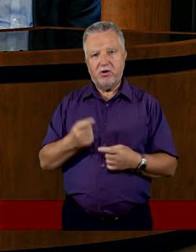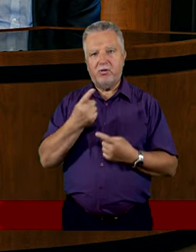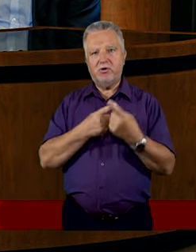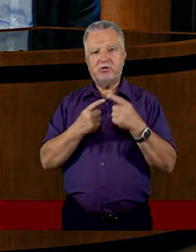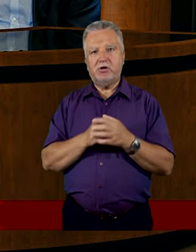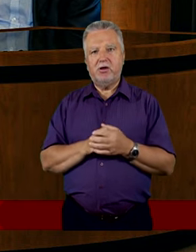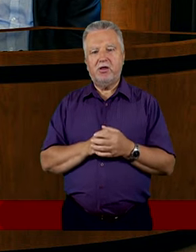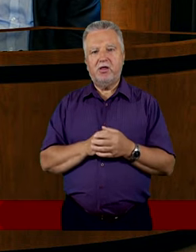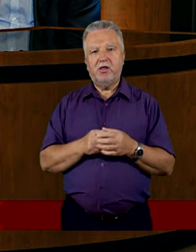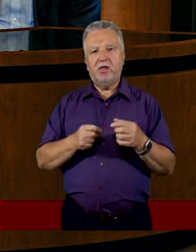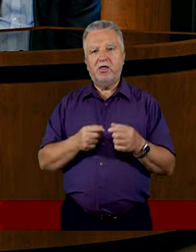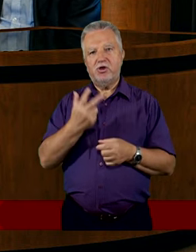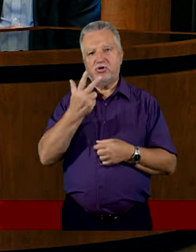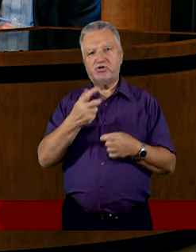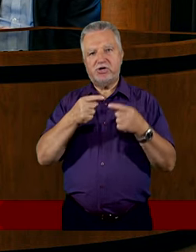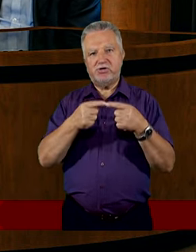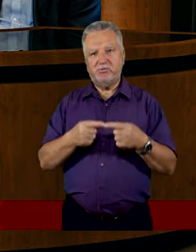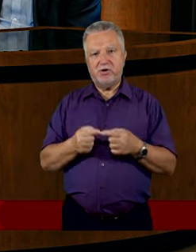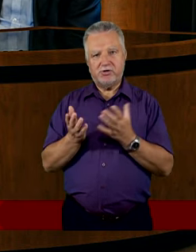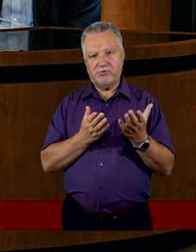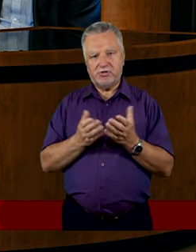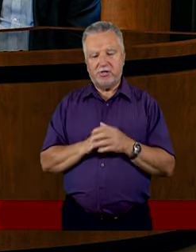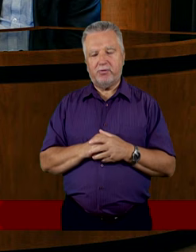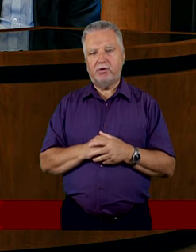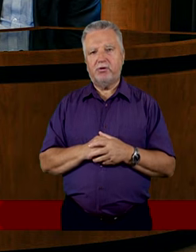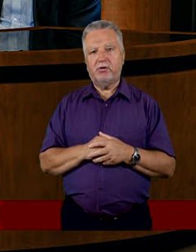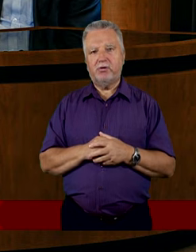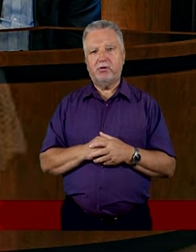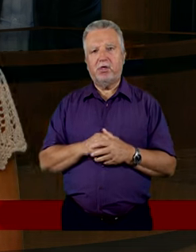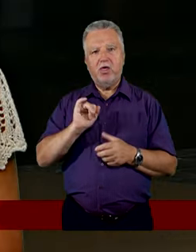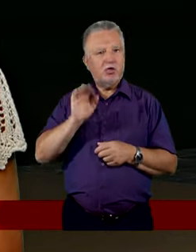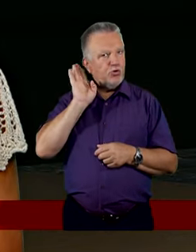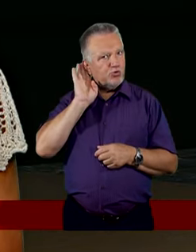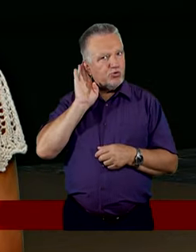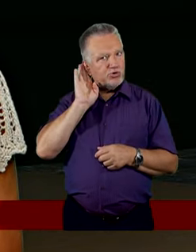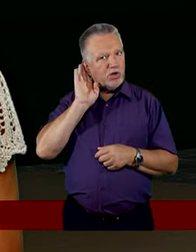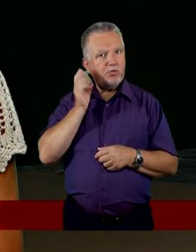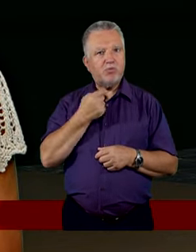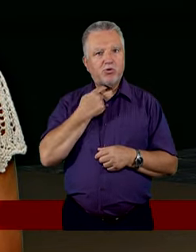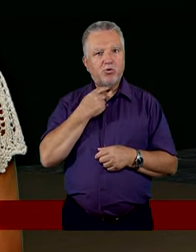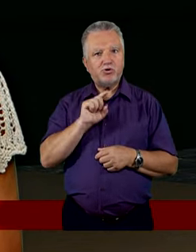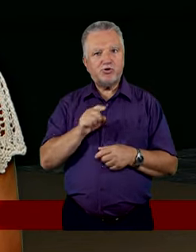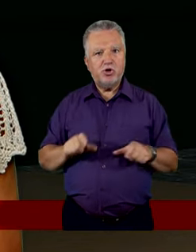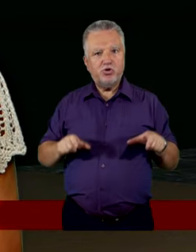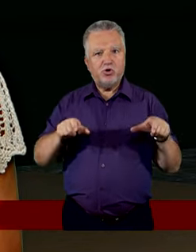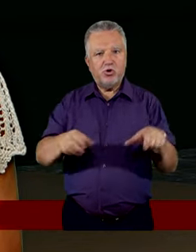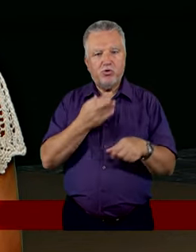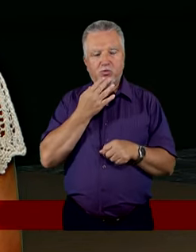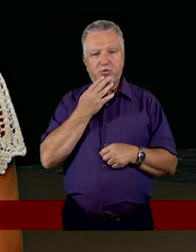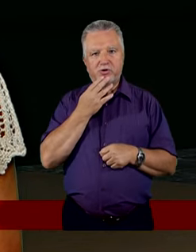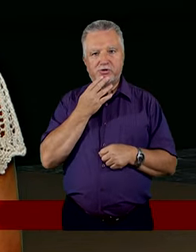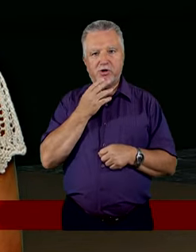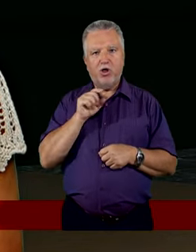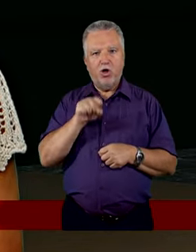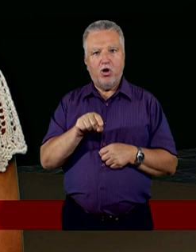błogosławione myśli. Wiersz 3 prosiłbym może o odczytanie. I usłyszałem donośny głos z tronu